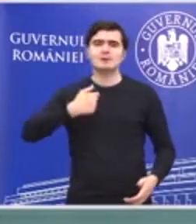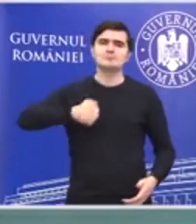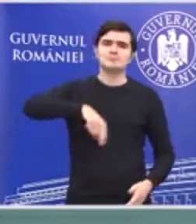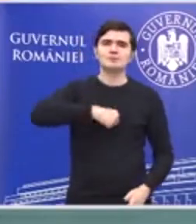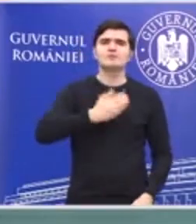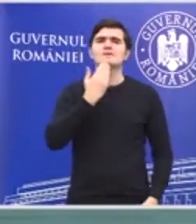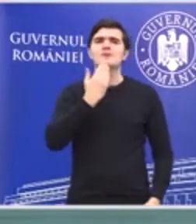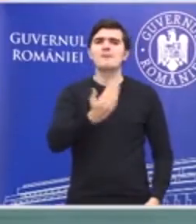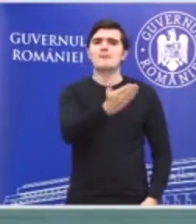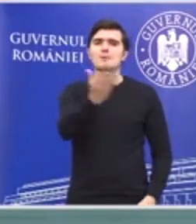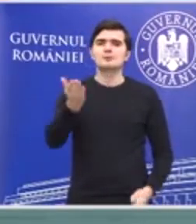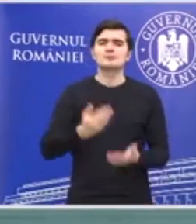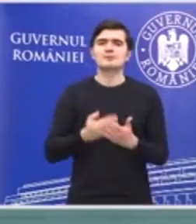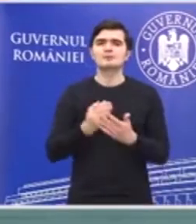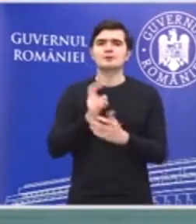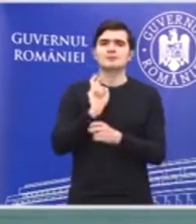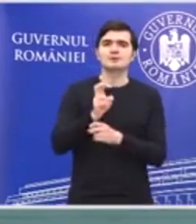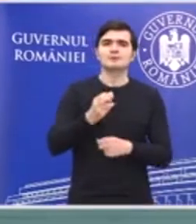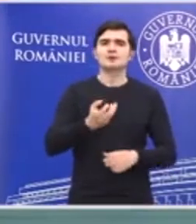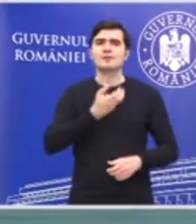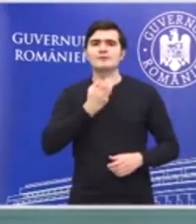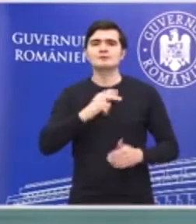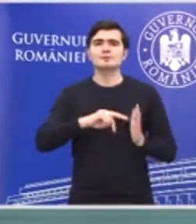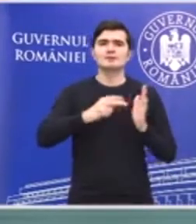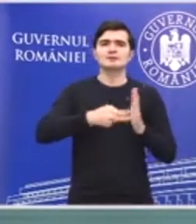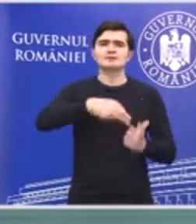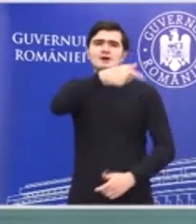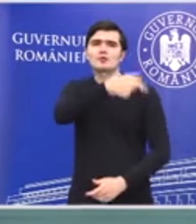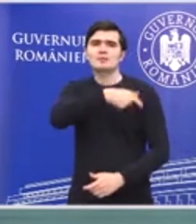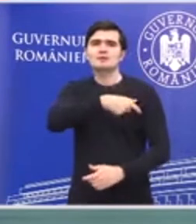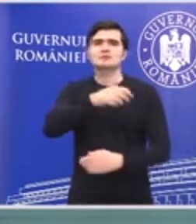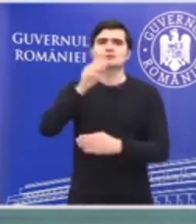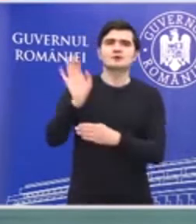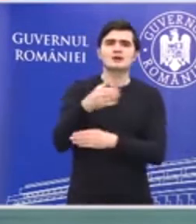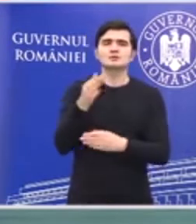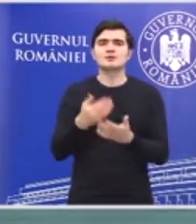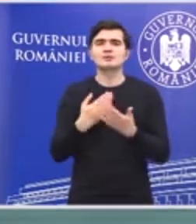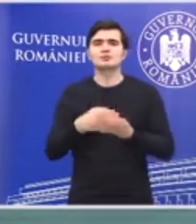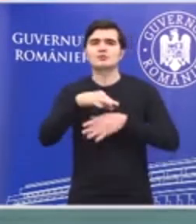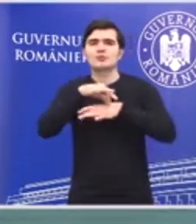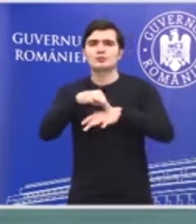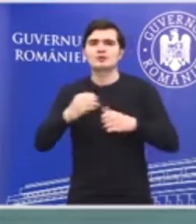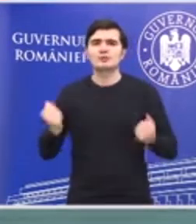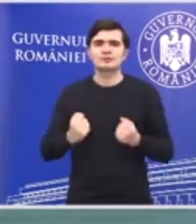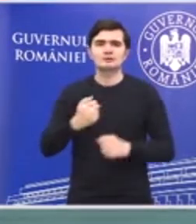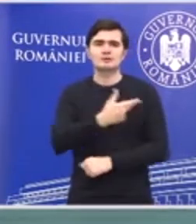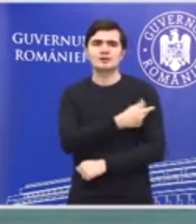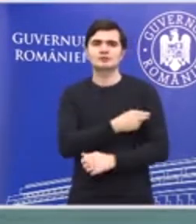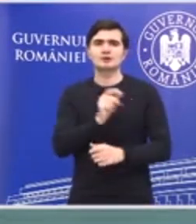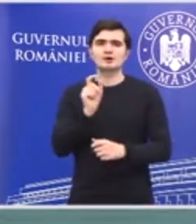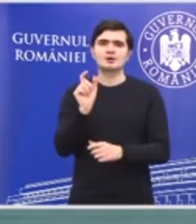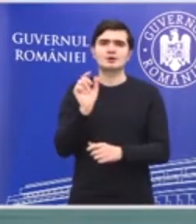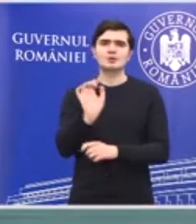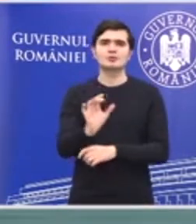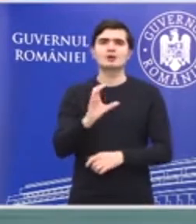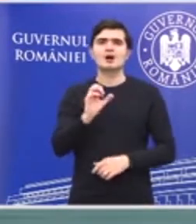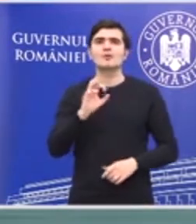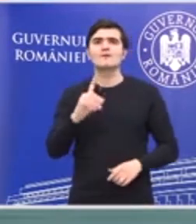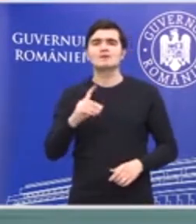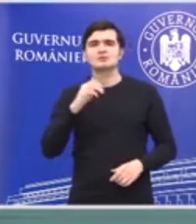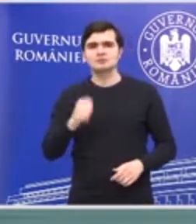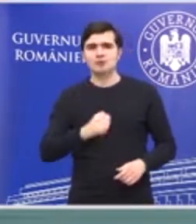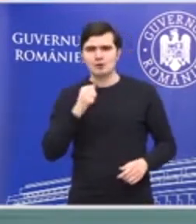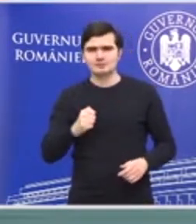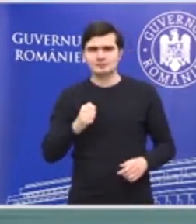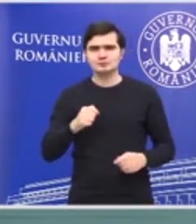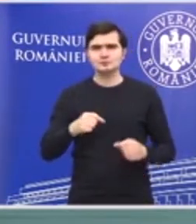pentru participarea la conferința organizată de Comitetul Național de Coordonare a Activităților de Vaccinare împotriva COVID-19. În